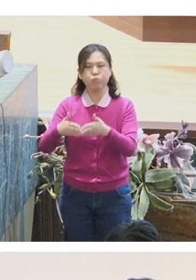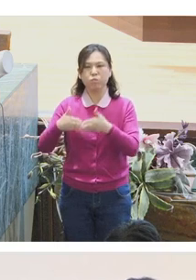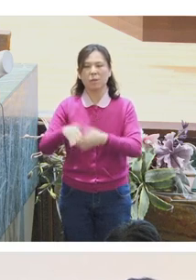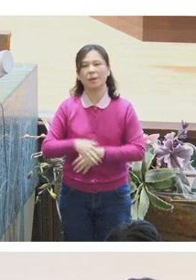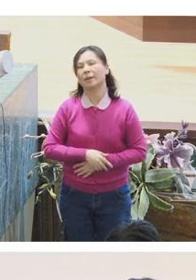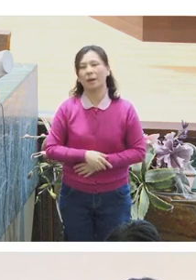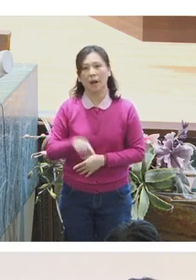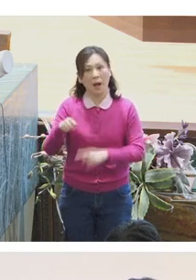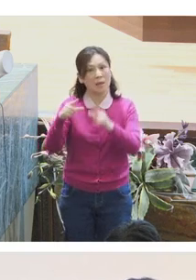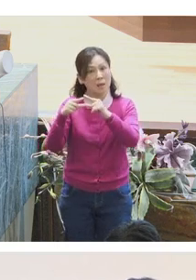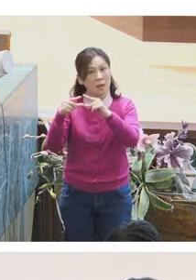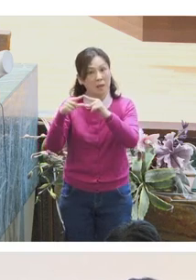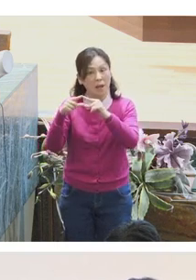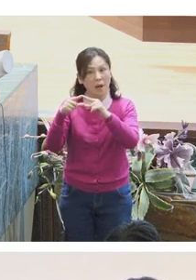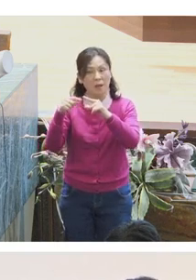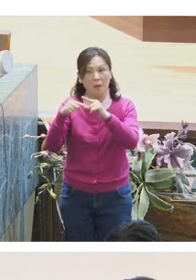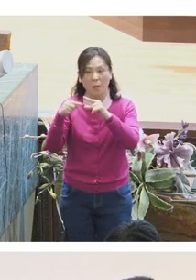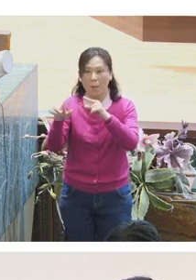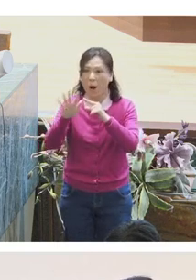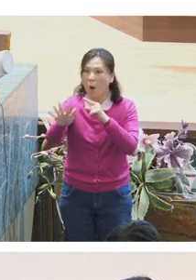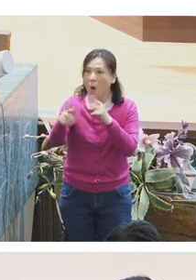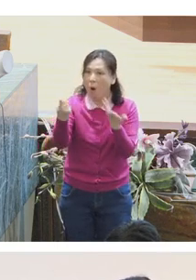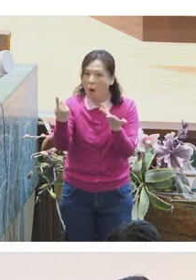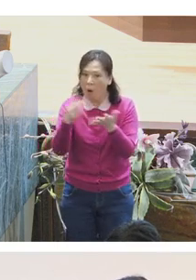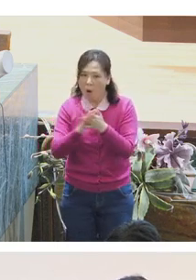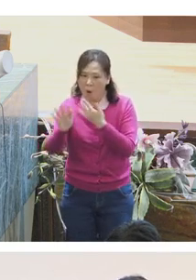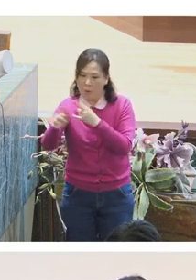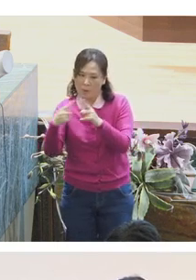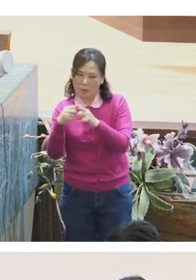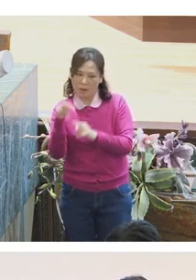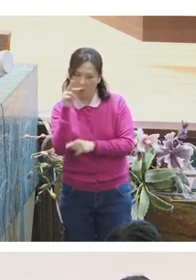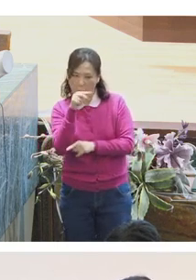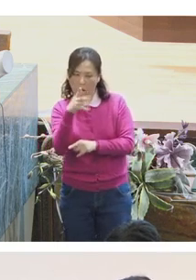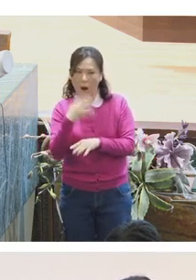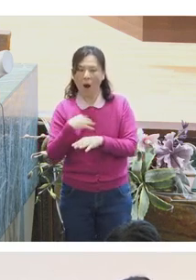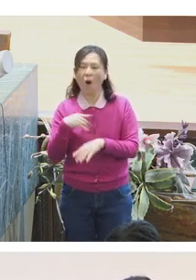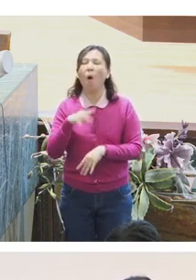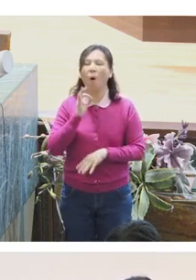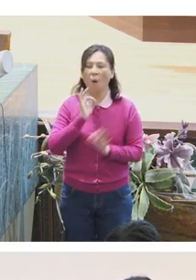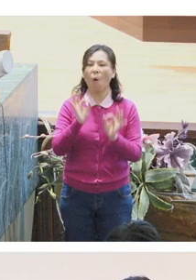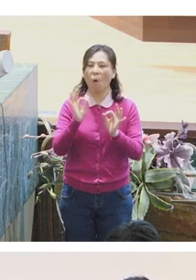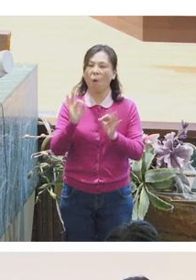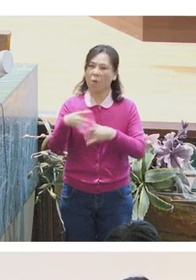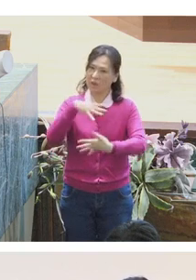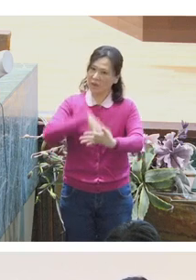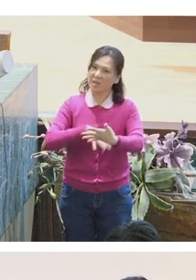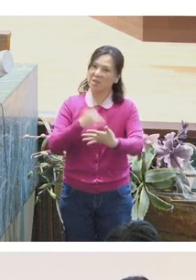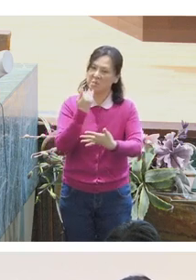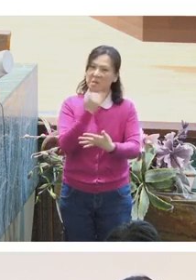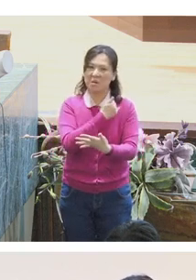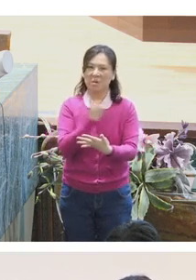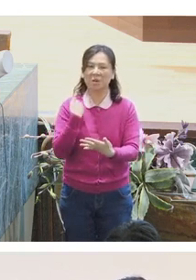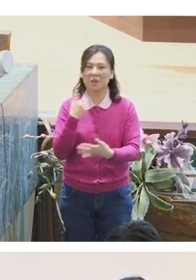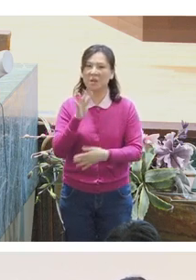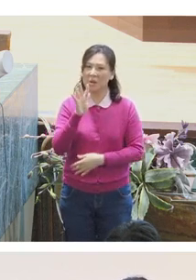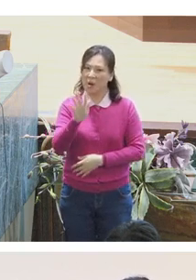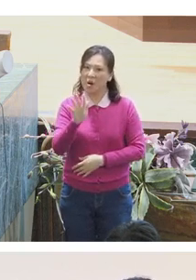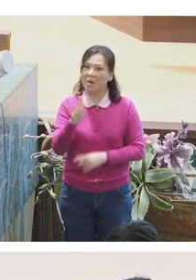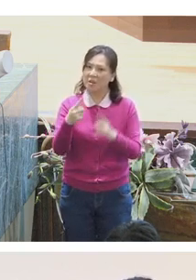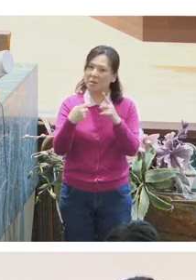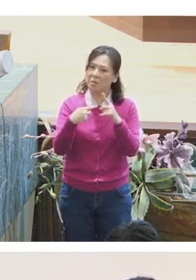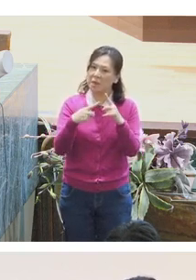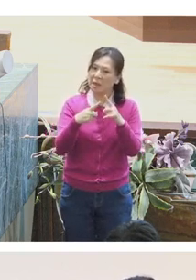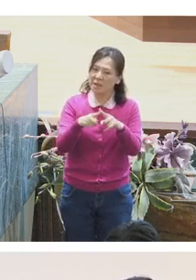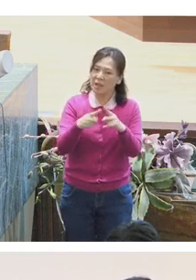现呢，就会让其他人觉得说 ，OK， 那我知道你这里面可能有什么样的人是我的对口。